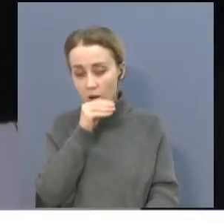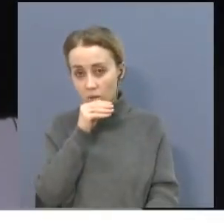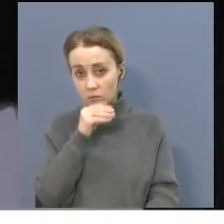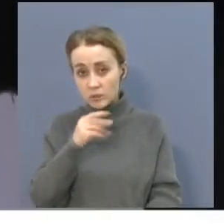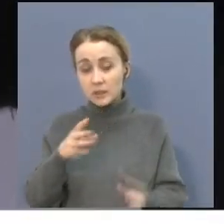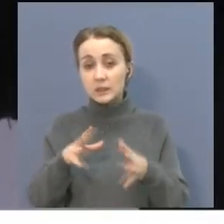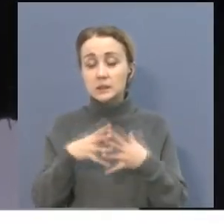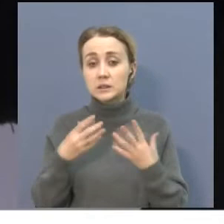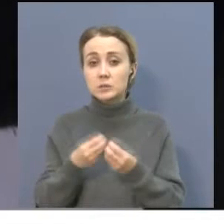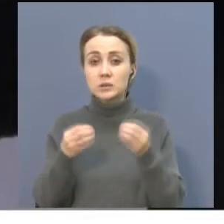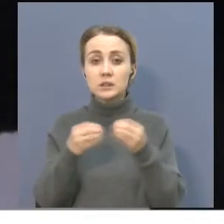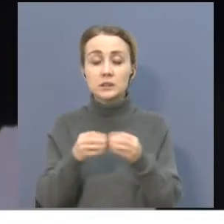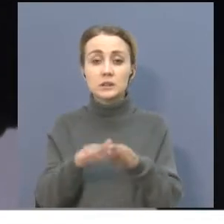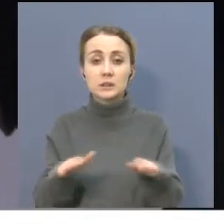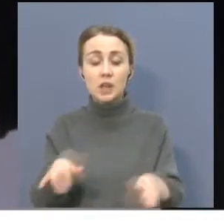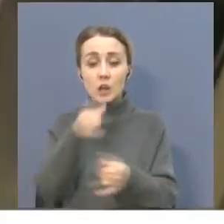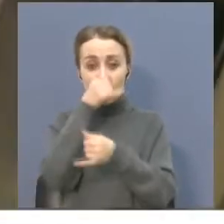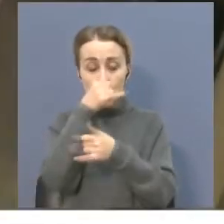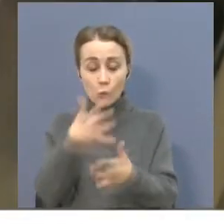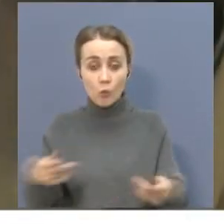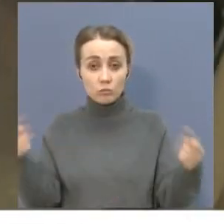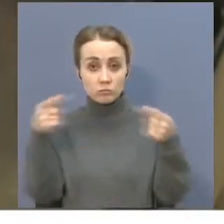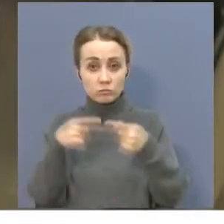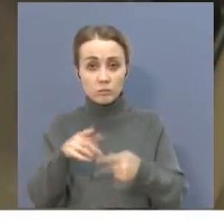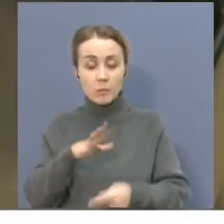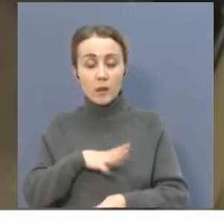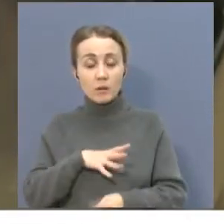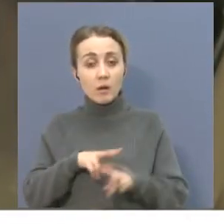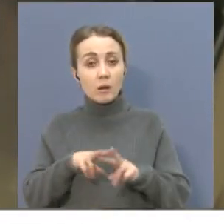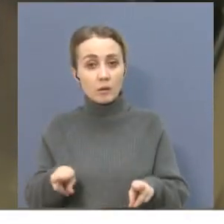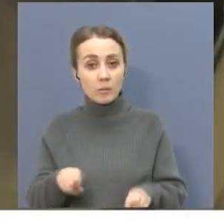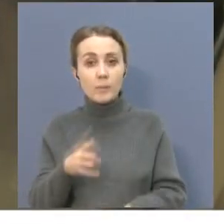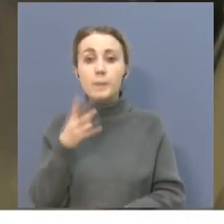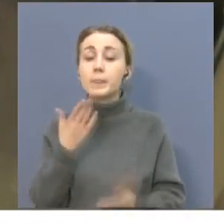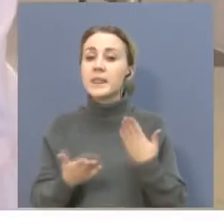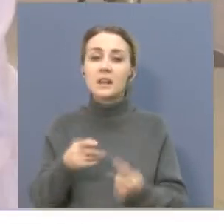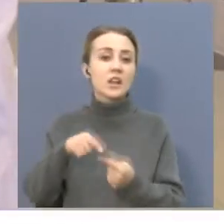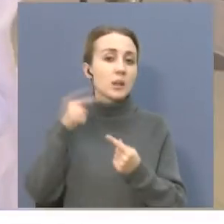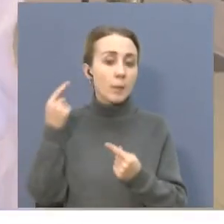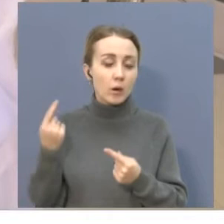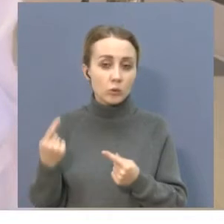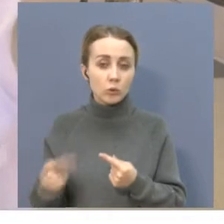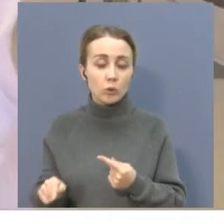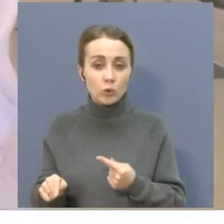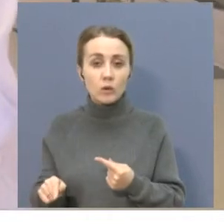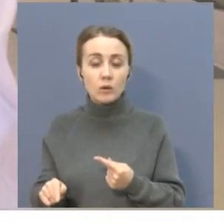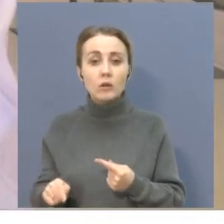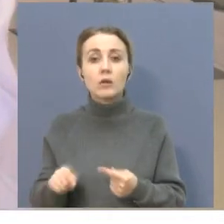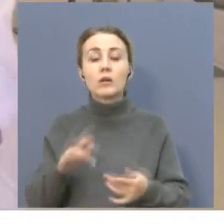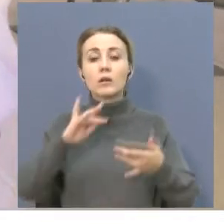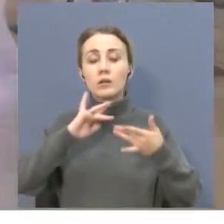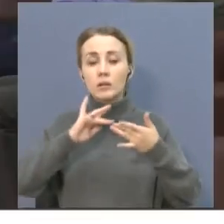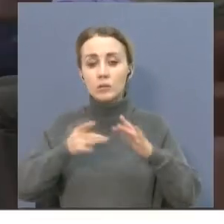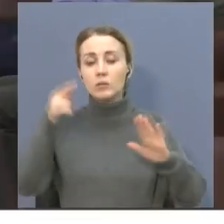донор науқасқа HLA антигендер жүйесі, яғни тіндік үйлесімділігі бойынша сәйкес келмесе, қабылдамау реакциясы